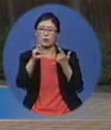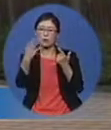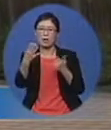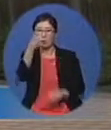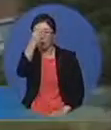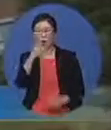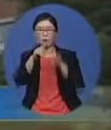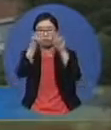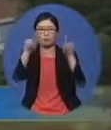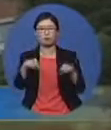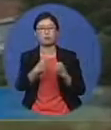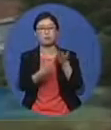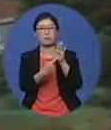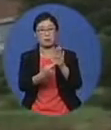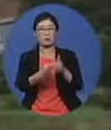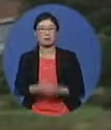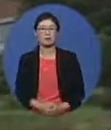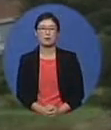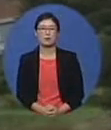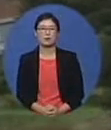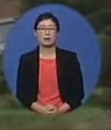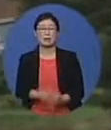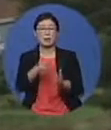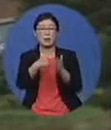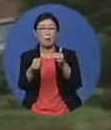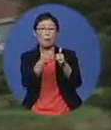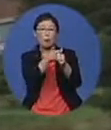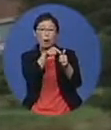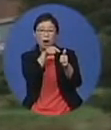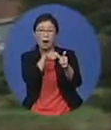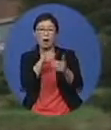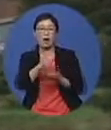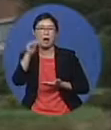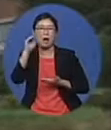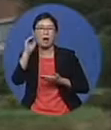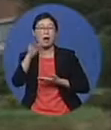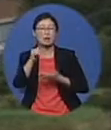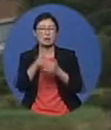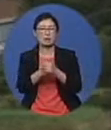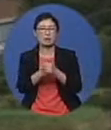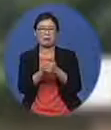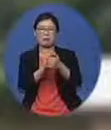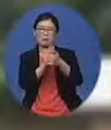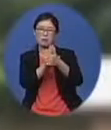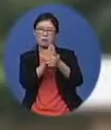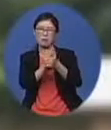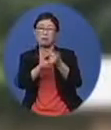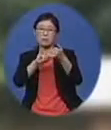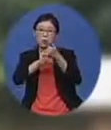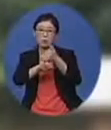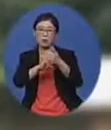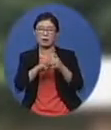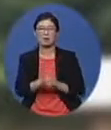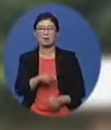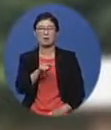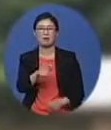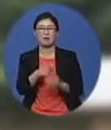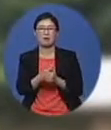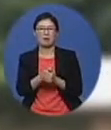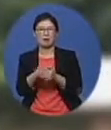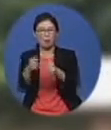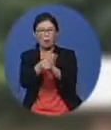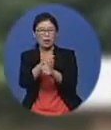발표했습니다. 피해 학생에 대한 지속적인 상담과 지원을 제공하겠다는 약속과 함께 수사 결과에 따라 가해자들은 퇴학 등